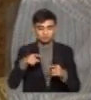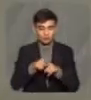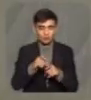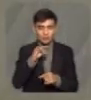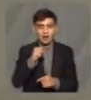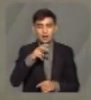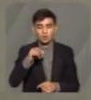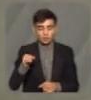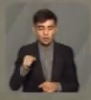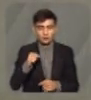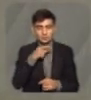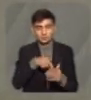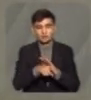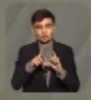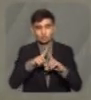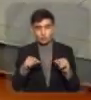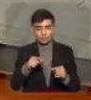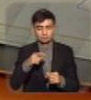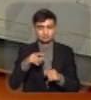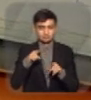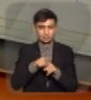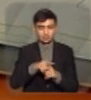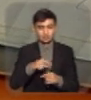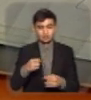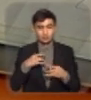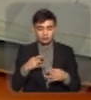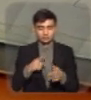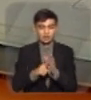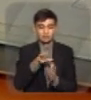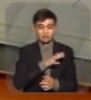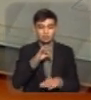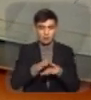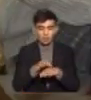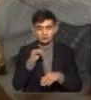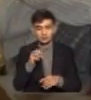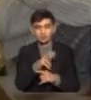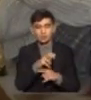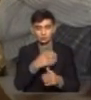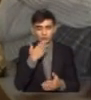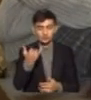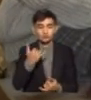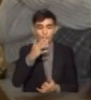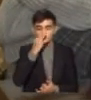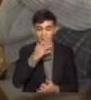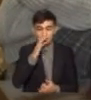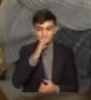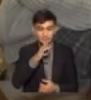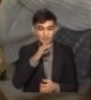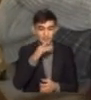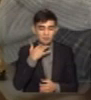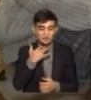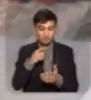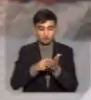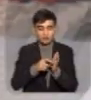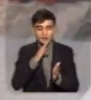словам Алуи, ребенок не справлялся со школьной нагрузкой, начались стрессы, болезни и пропуски. Сейчас пятиклассница, помимо основных